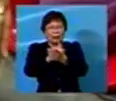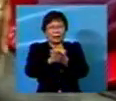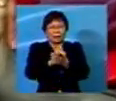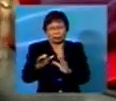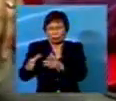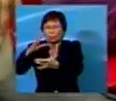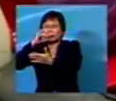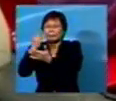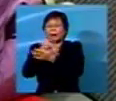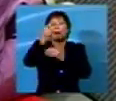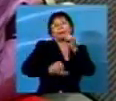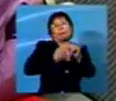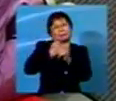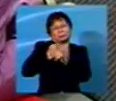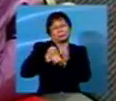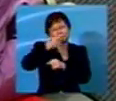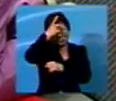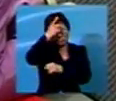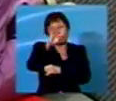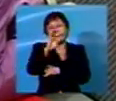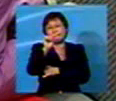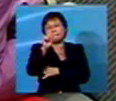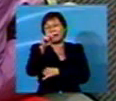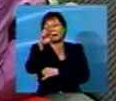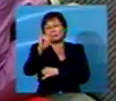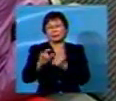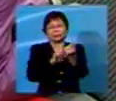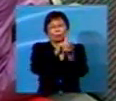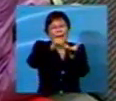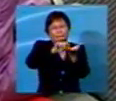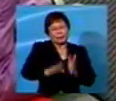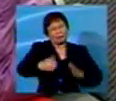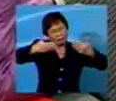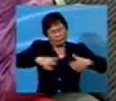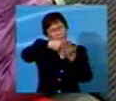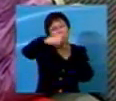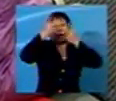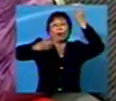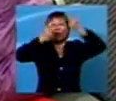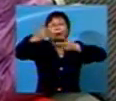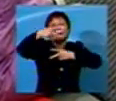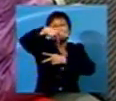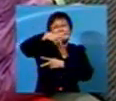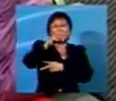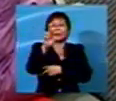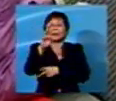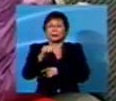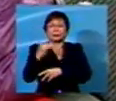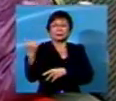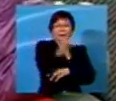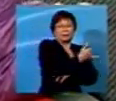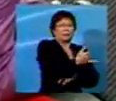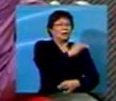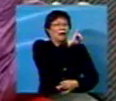kumpulan pengganas antarabangsa dat seri Moh Bakri ditemui pemberita selepas lawatan pdrm ke Institut